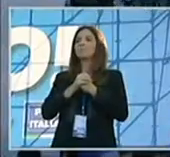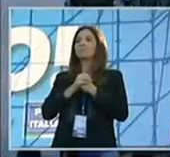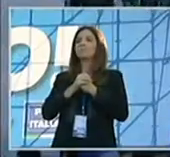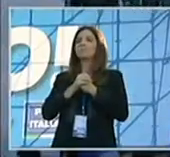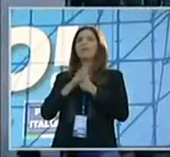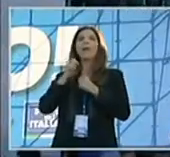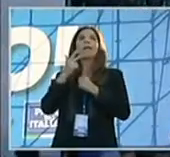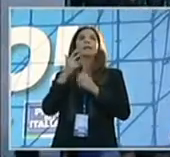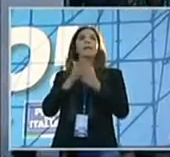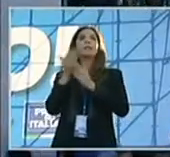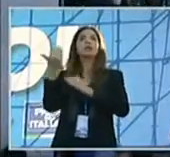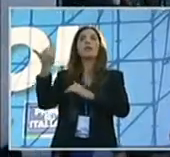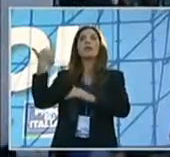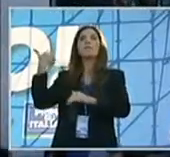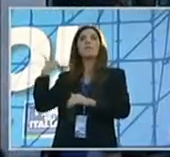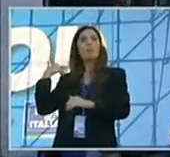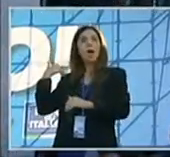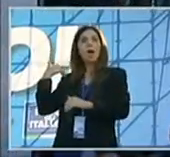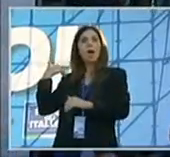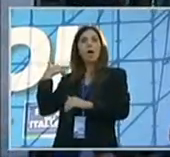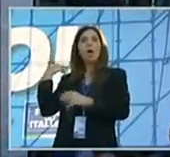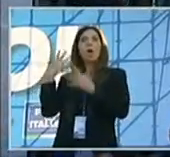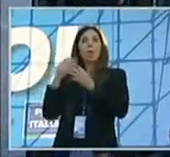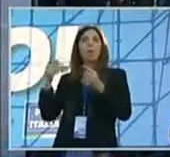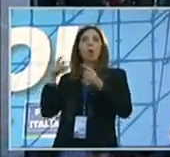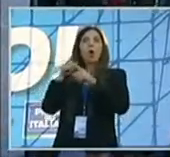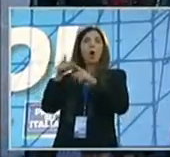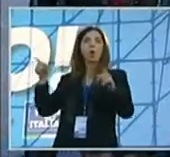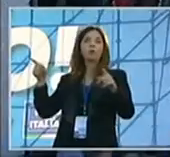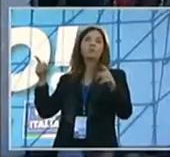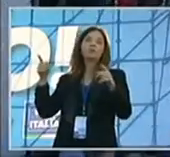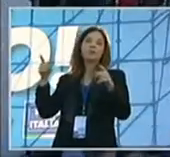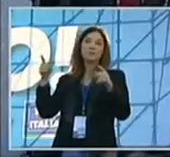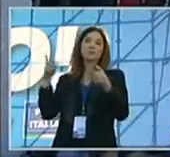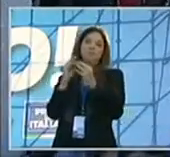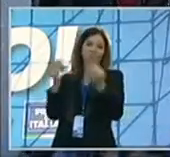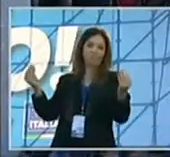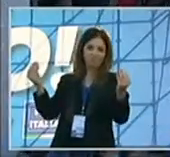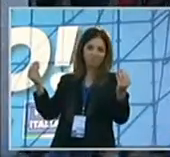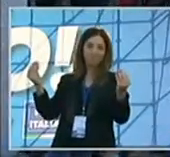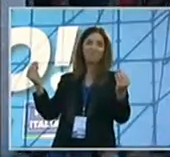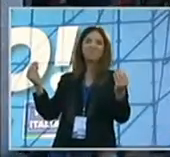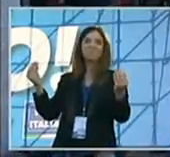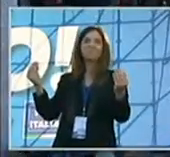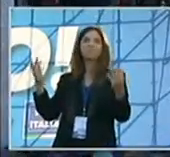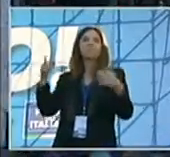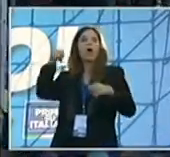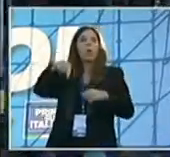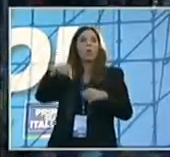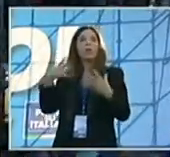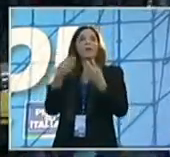13 anni fa, pensate, molti di voi erano ancora ragazzi, eravamo qui con tutto il